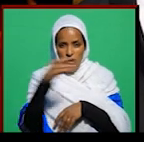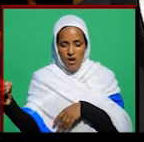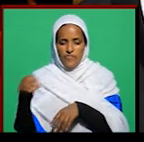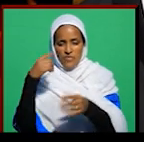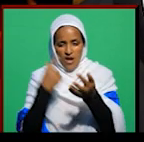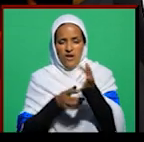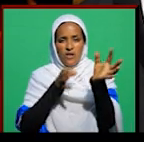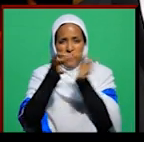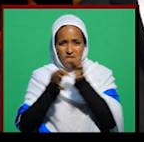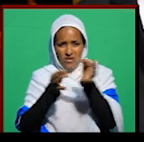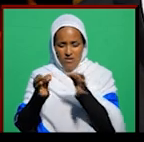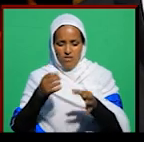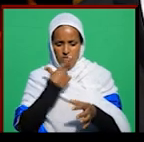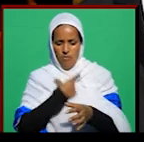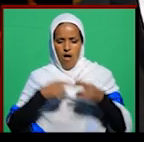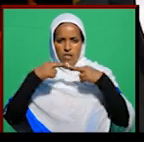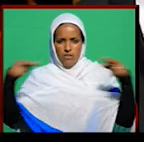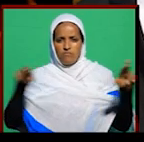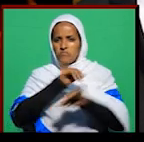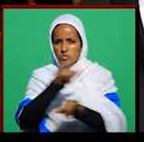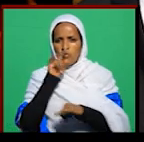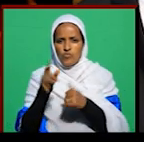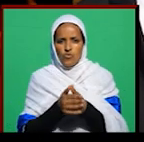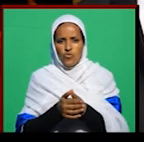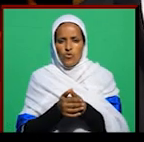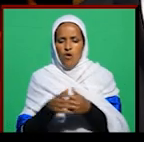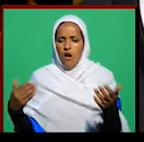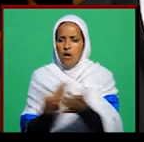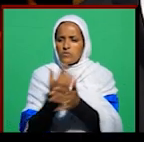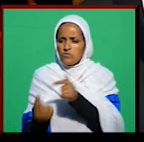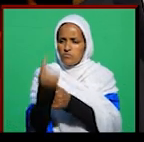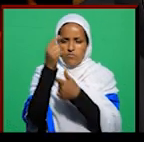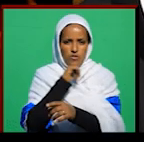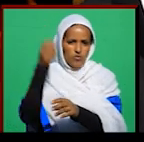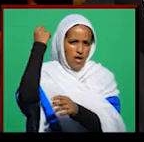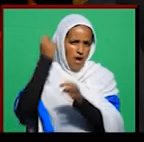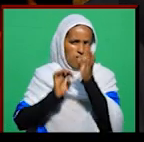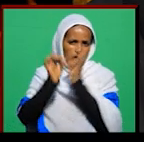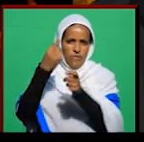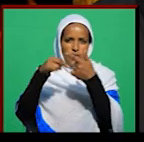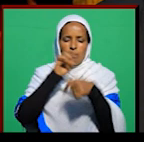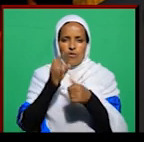ና ያንን ለማስረዳት ያደርጉበታል። ና ማተብ እንዲያ ነው፣ እንደ እንግዳ አዳራሽ አይደለም። በዚህም ብቻ አላበቁም አበው።